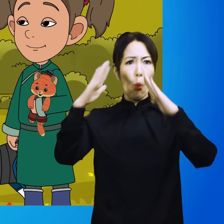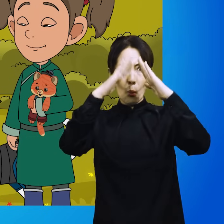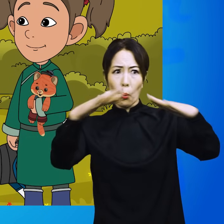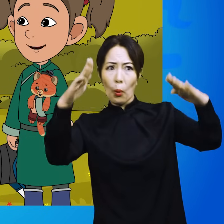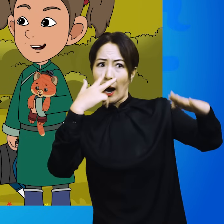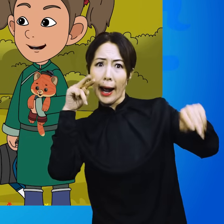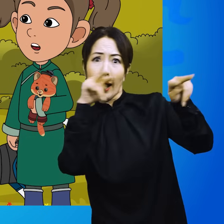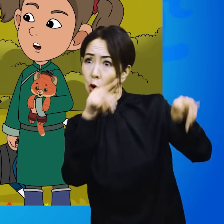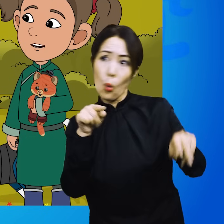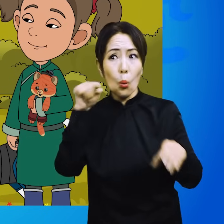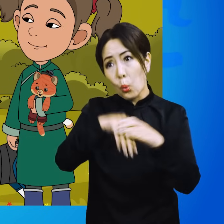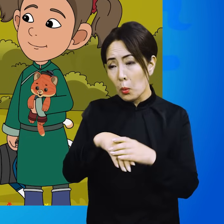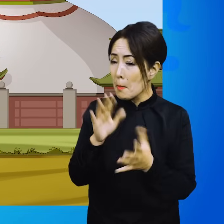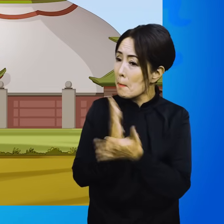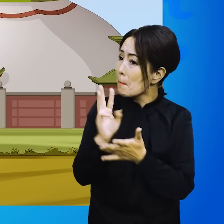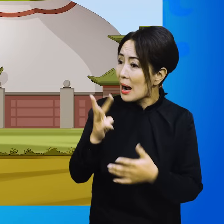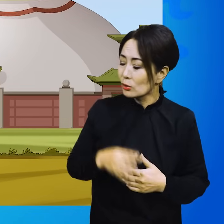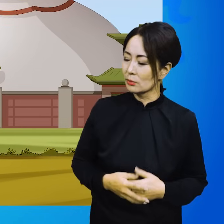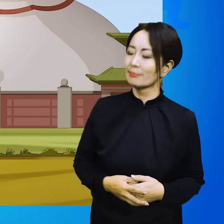харагдчихэ. Тэнд ахан болов?